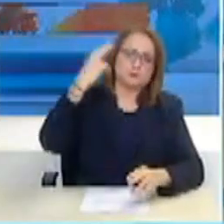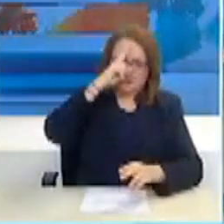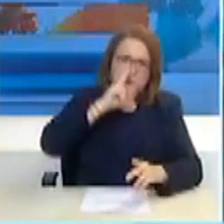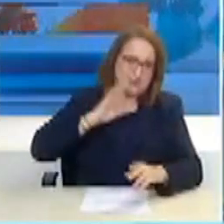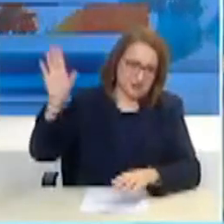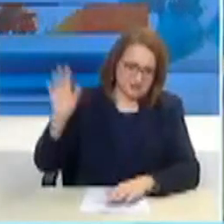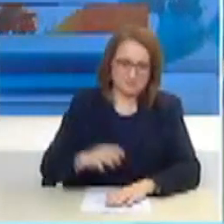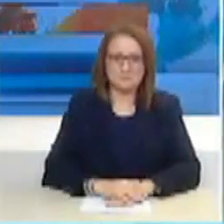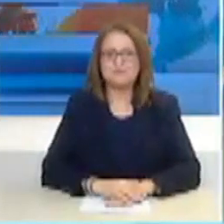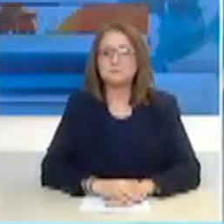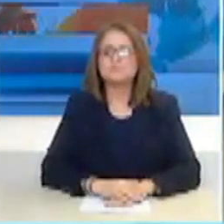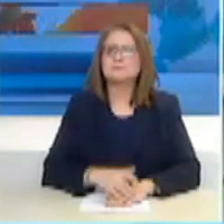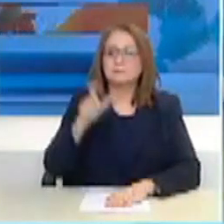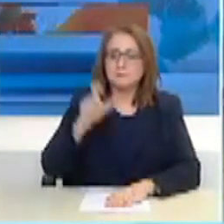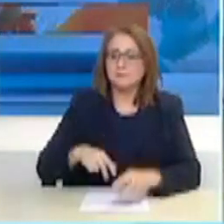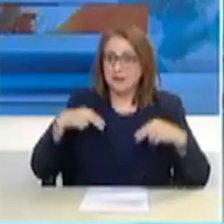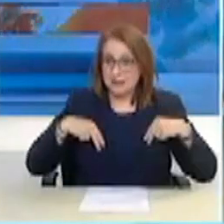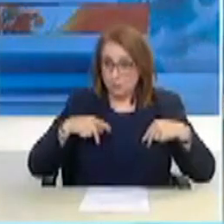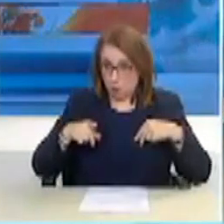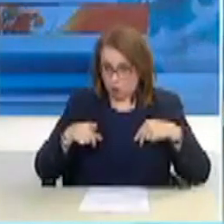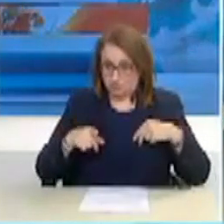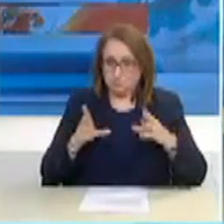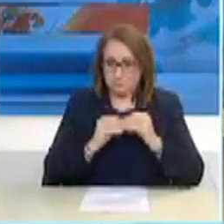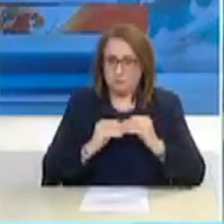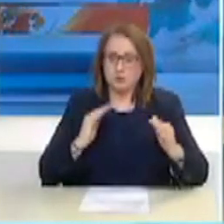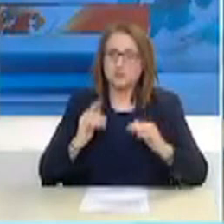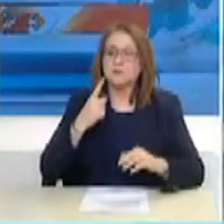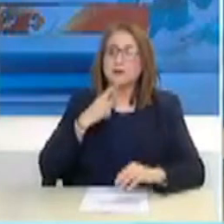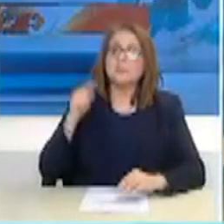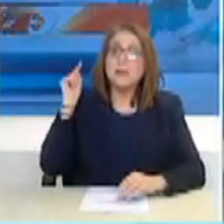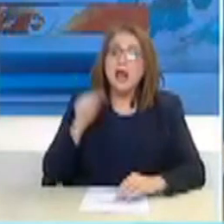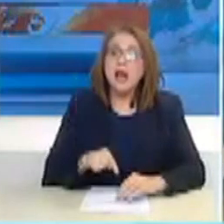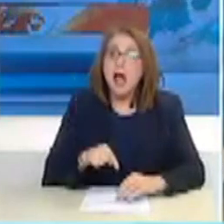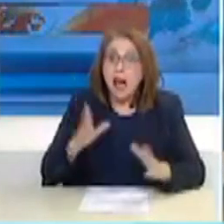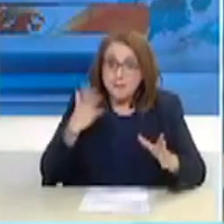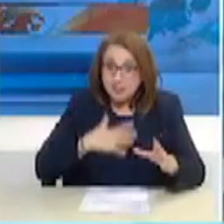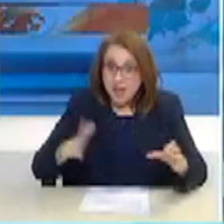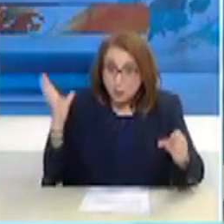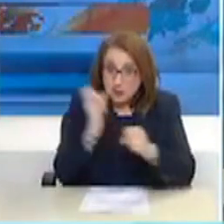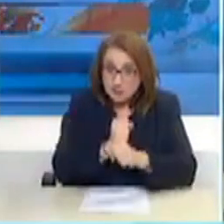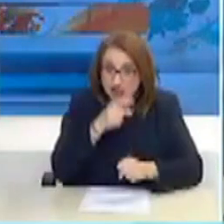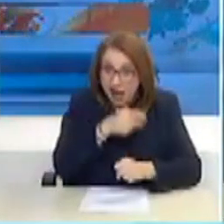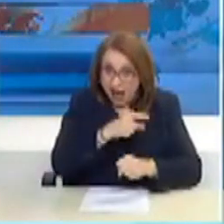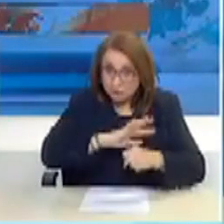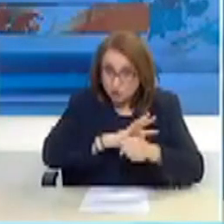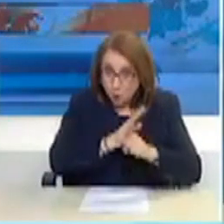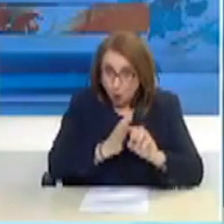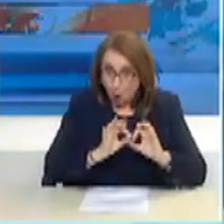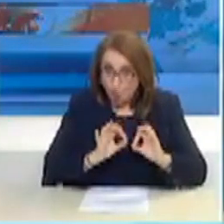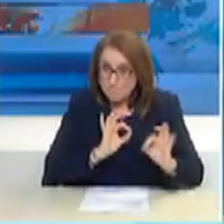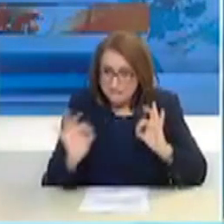Η αντιμετώπιση της πανδημίας απαιτεί τη σύμπραξη πολιτείας και πολιτών. Γιατί μόνο ενώνοντας τις δυνάμεις μας μπορούμε να σπάσουμε την αλυσίδα μετάδοσης του